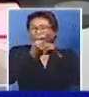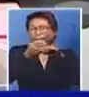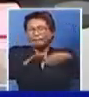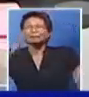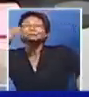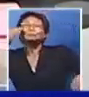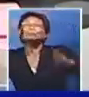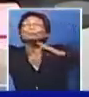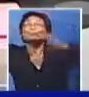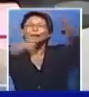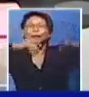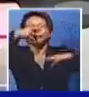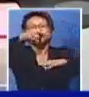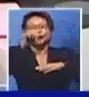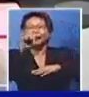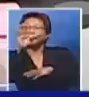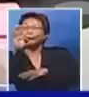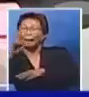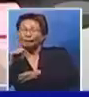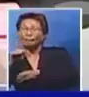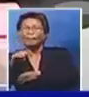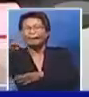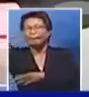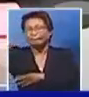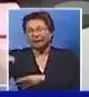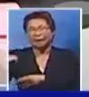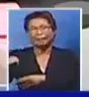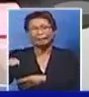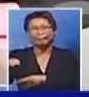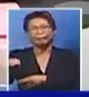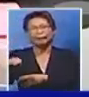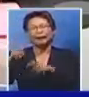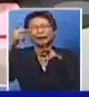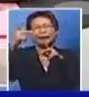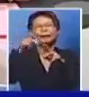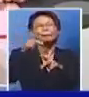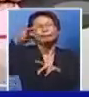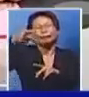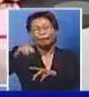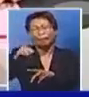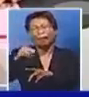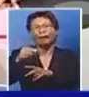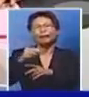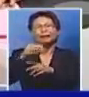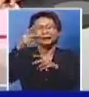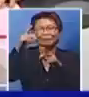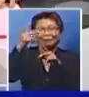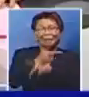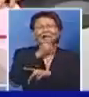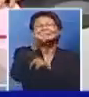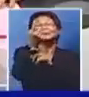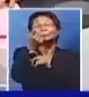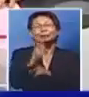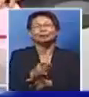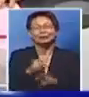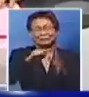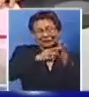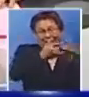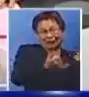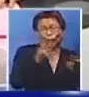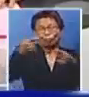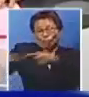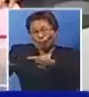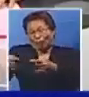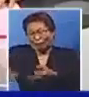Bahasa Melayu PABM Piala Perdana Menteri edisi ke-11 kali ini. Acara saringan bermula hari ini dan pertandingan